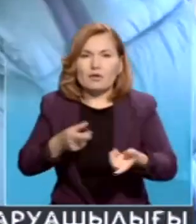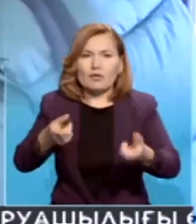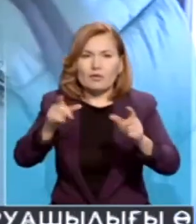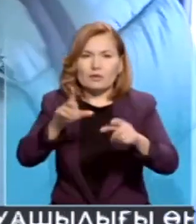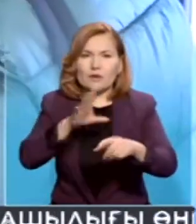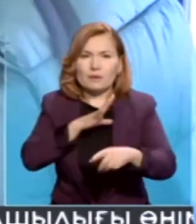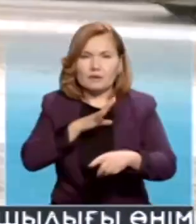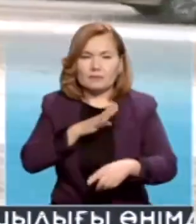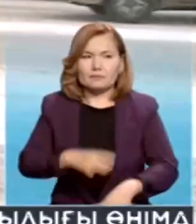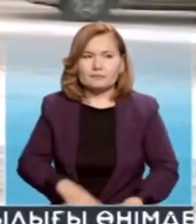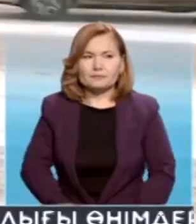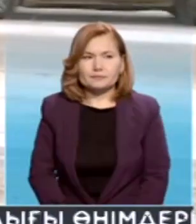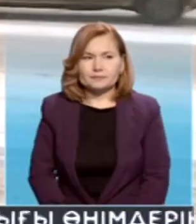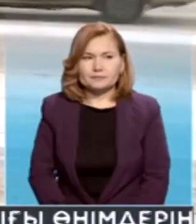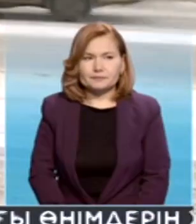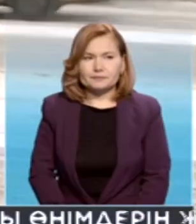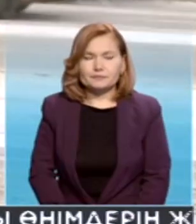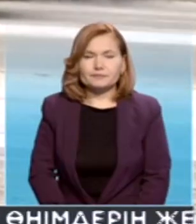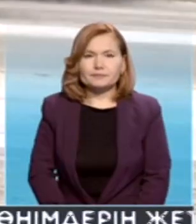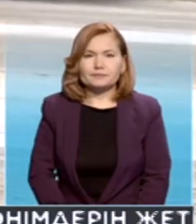бірнеше есе қымбаттағаны мәлім.